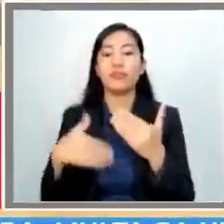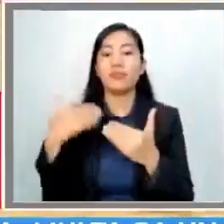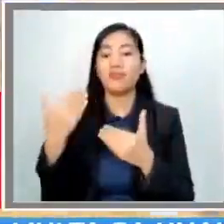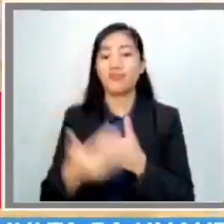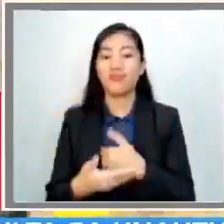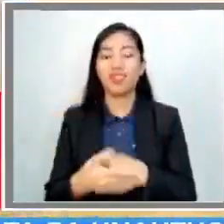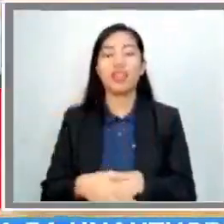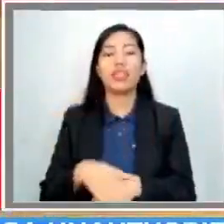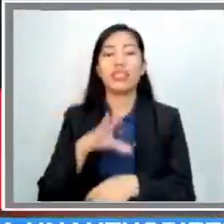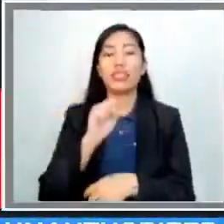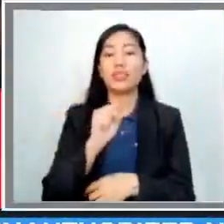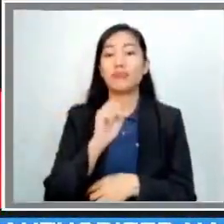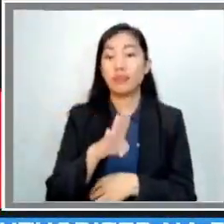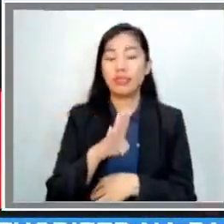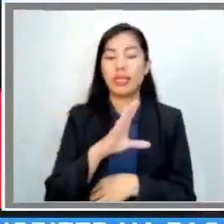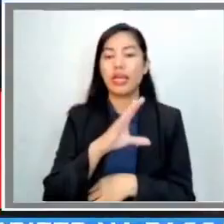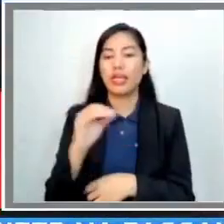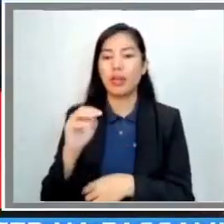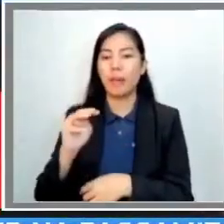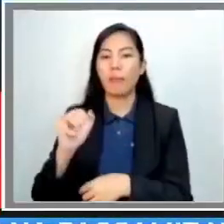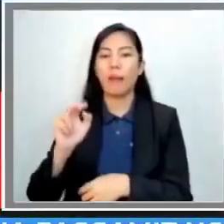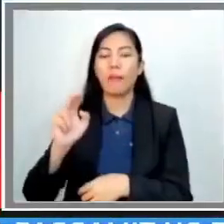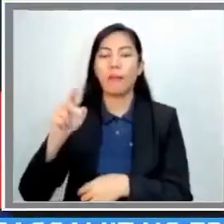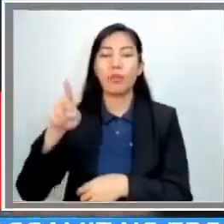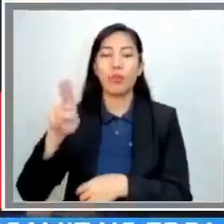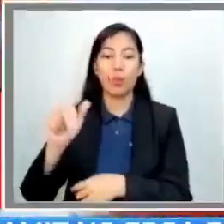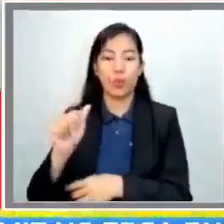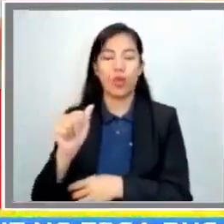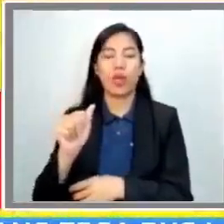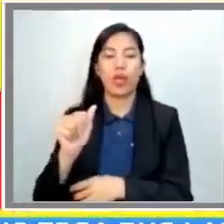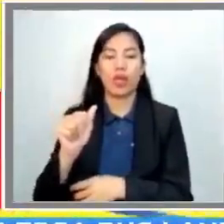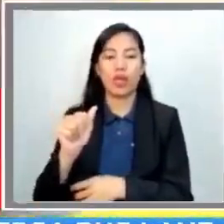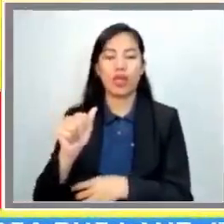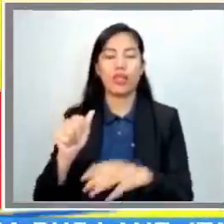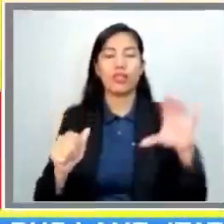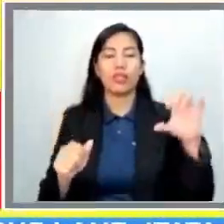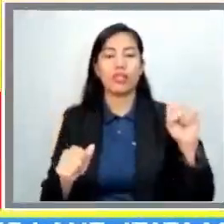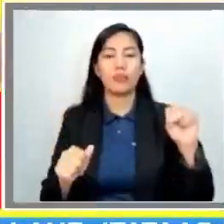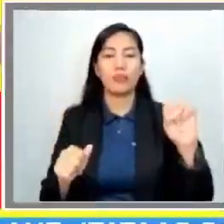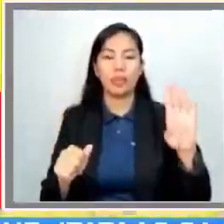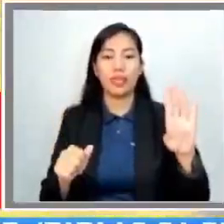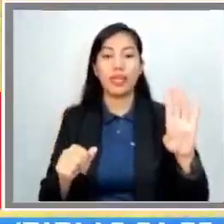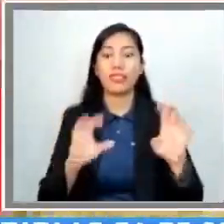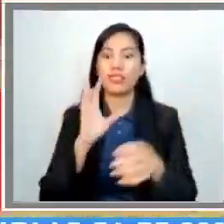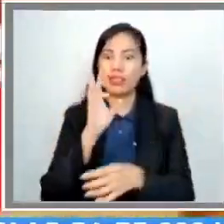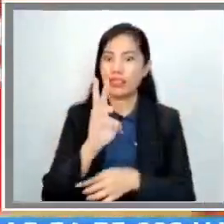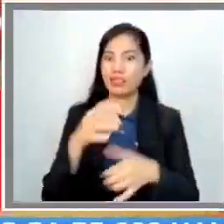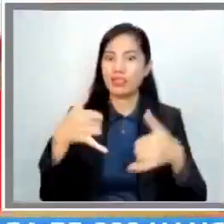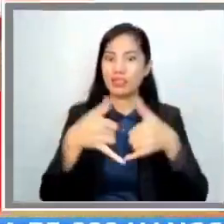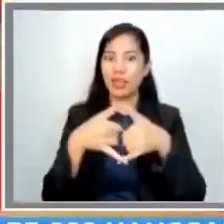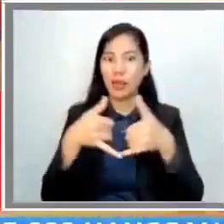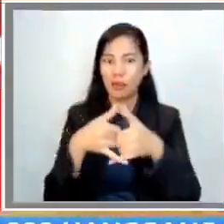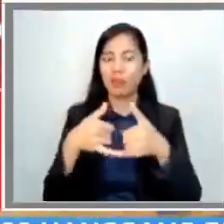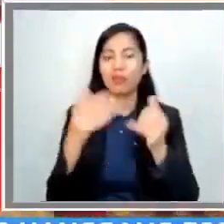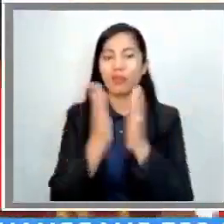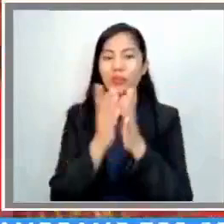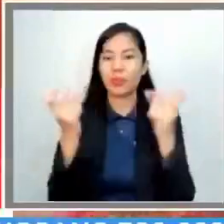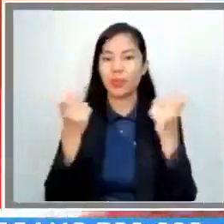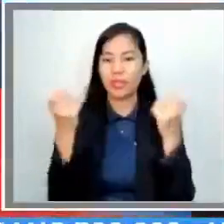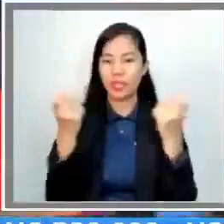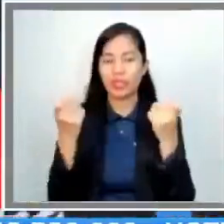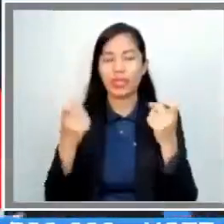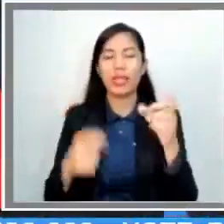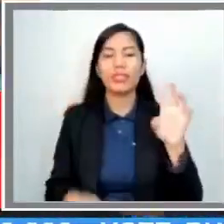at Mapua Cardinals. Tinapos ng Blazers ang 6-game win streak ng Cardinals sa score na